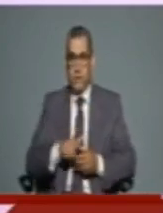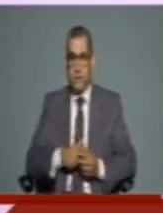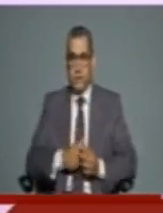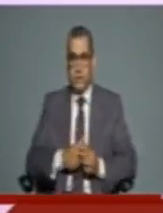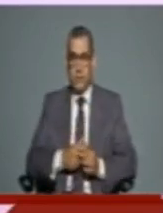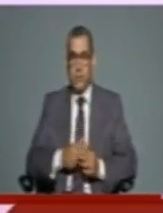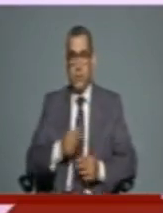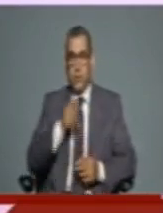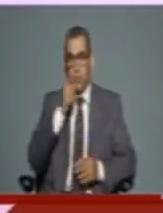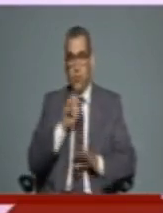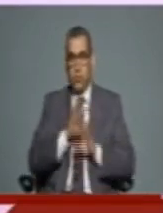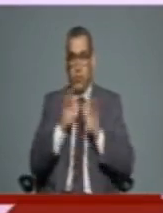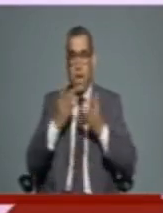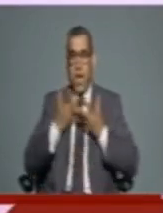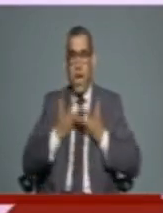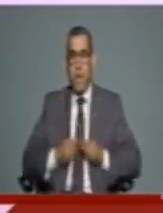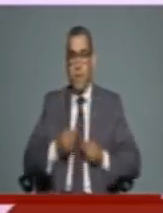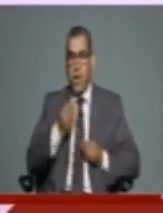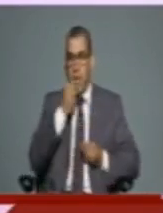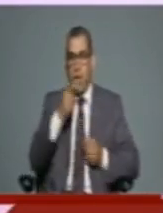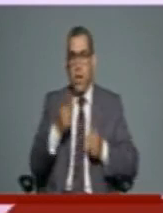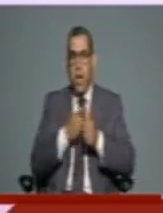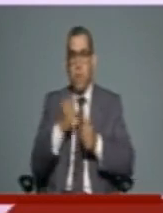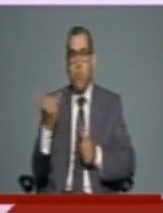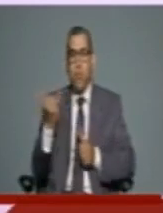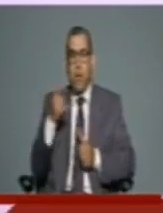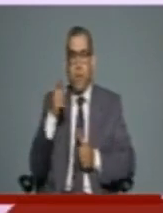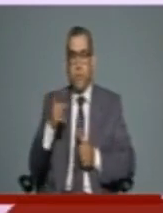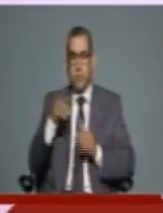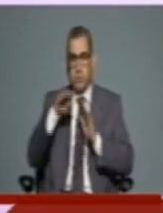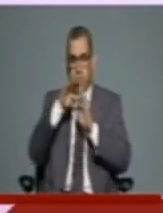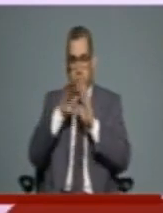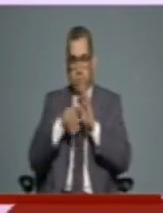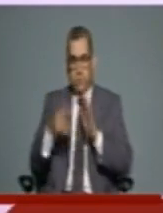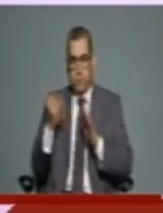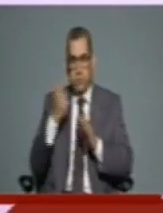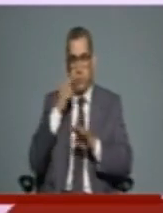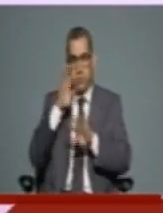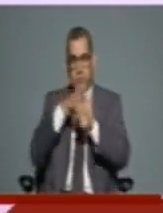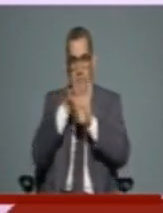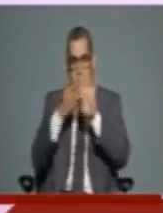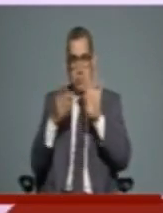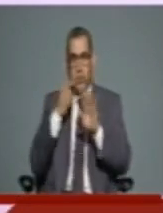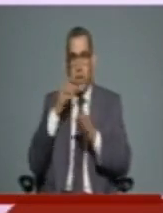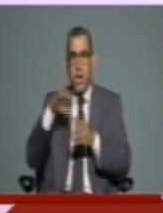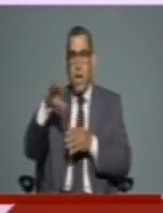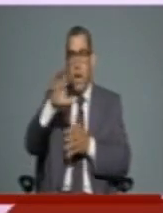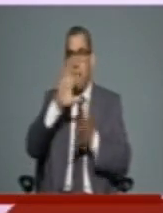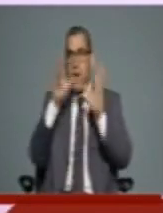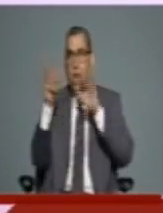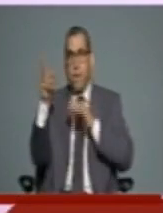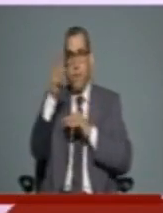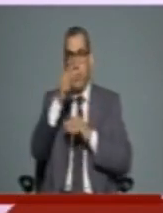الأمن الغذائي من أهم الأمور على أجندة كافة الدول، سواء